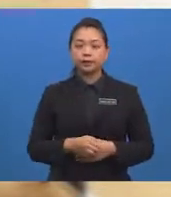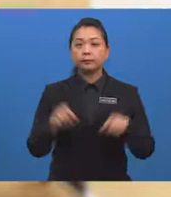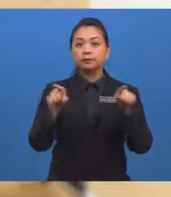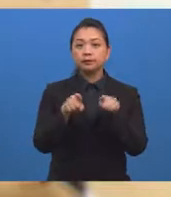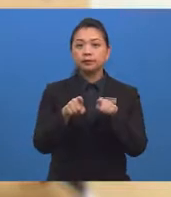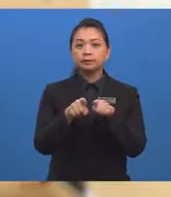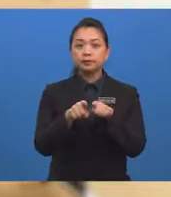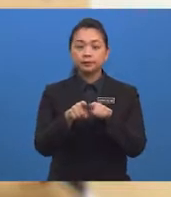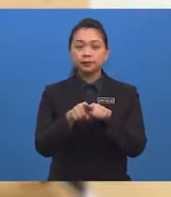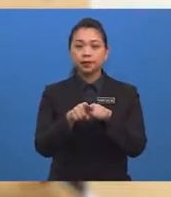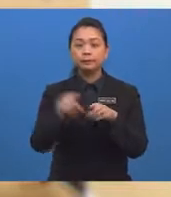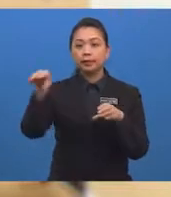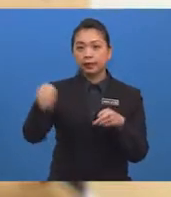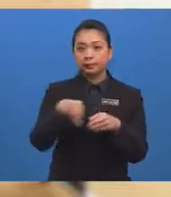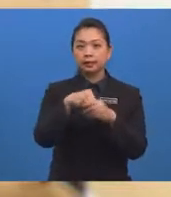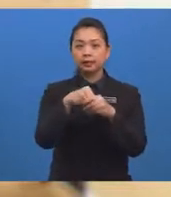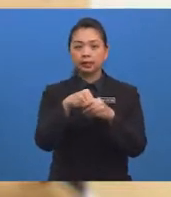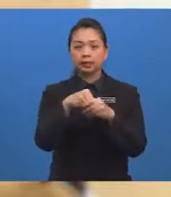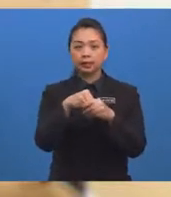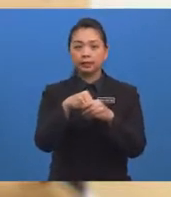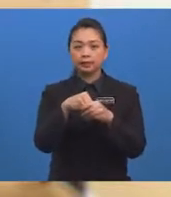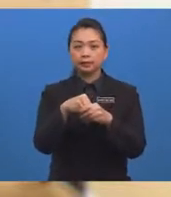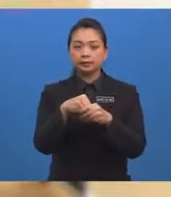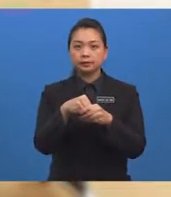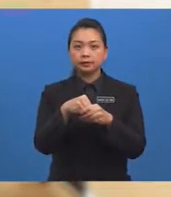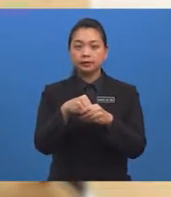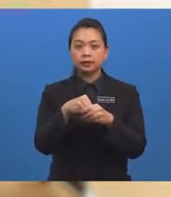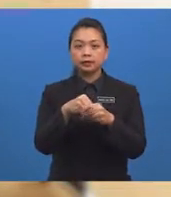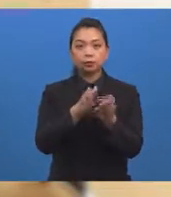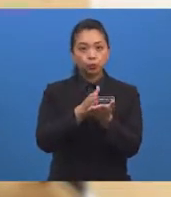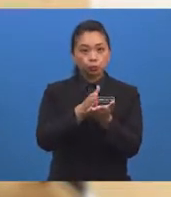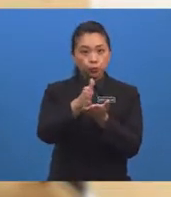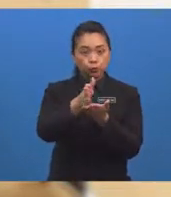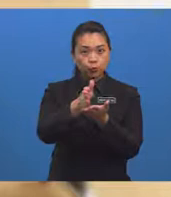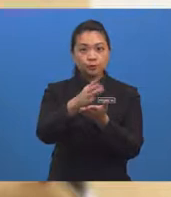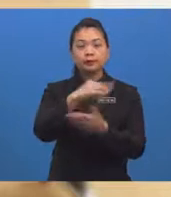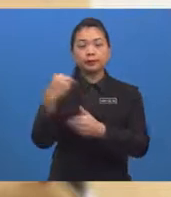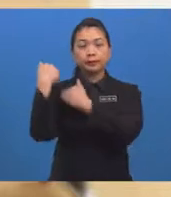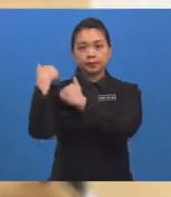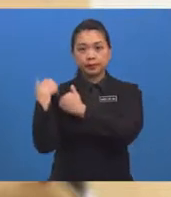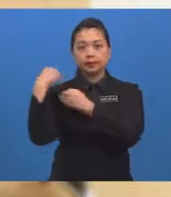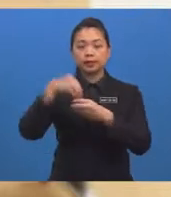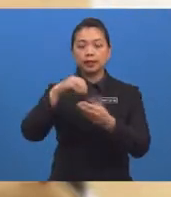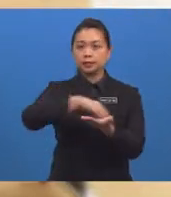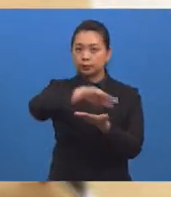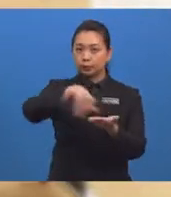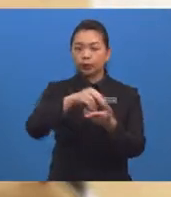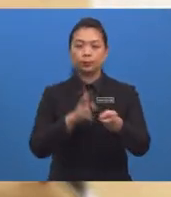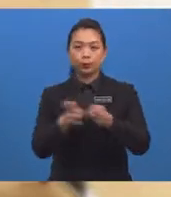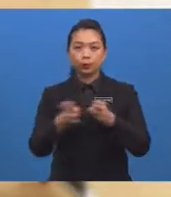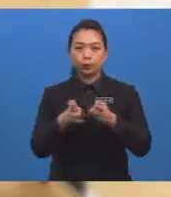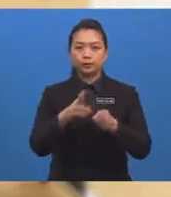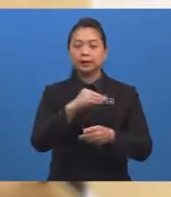persamaan, penglibatan yang menyeluruh, ketulusan dan accountability dalam semua pengurusan